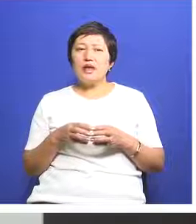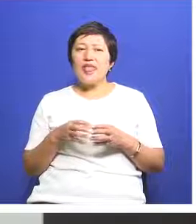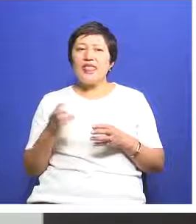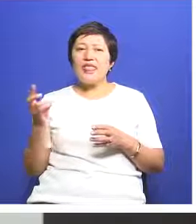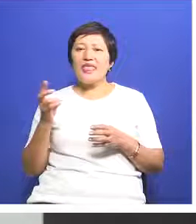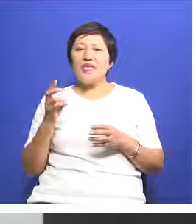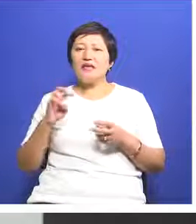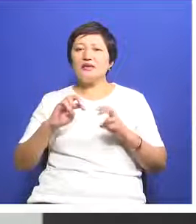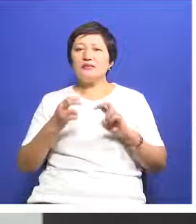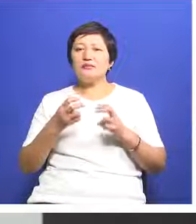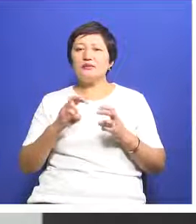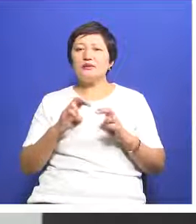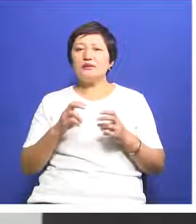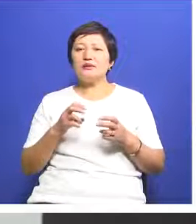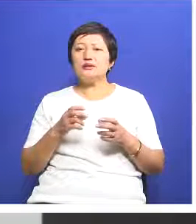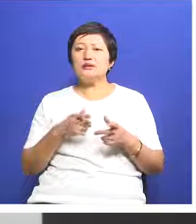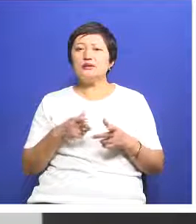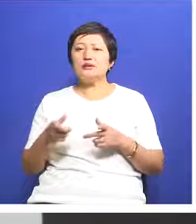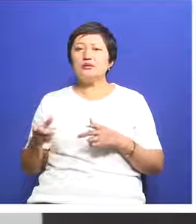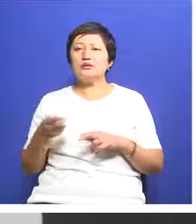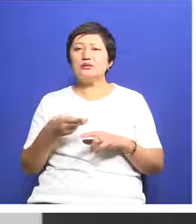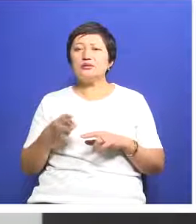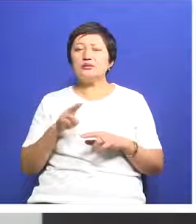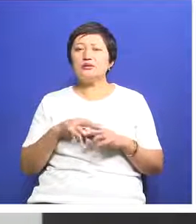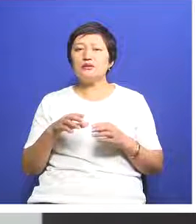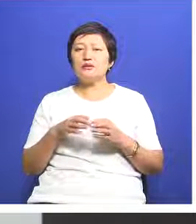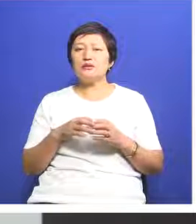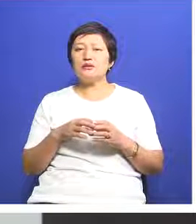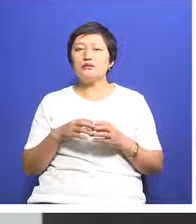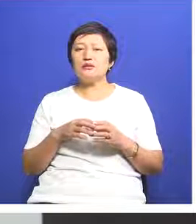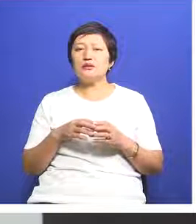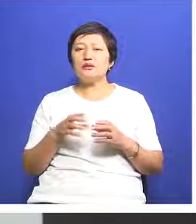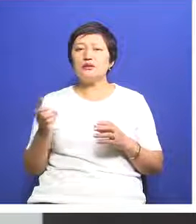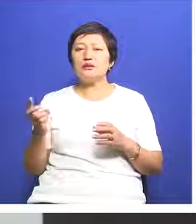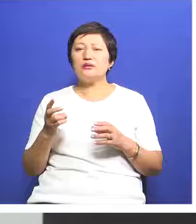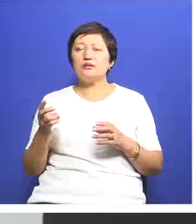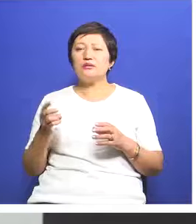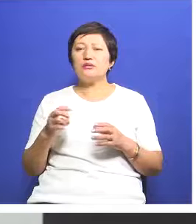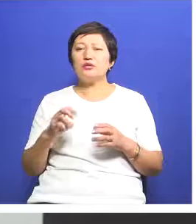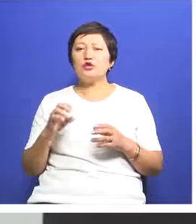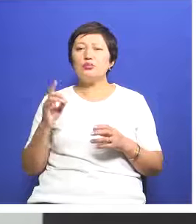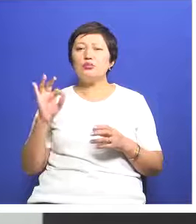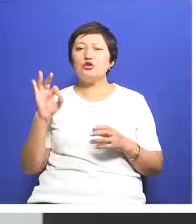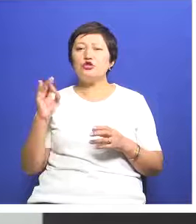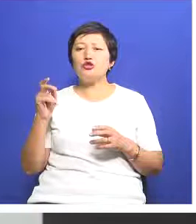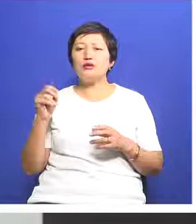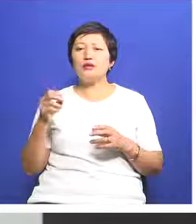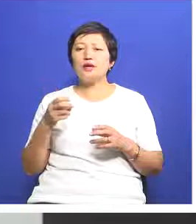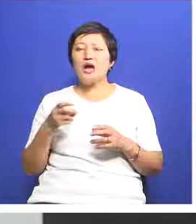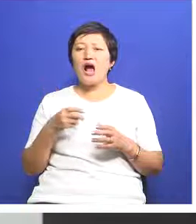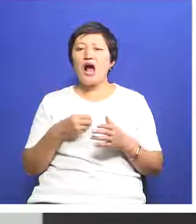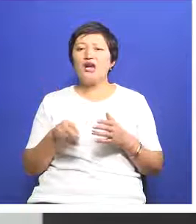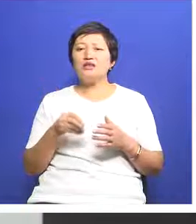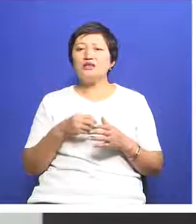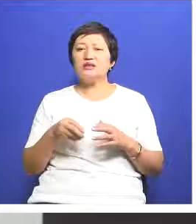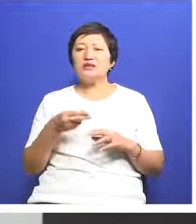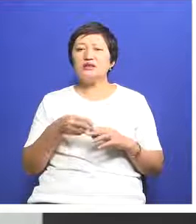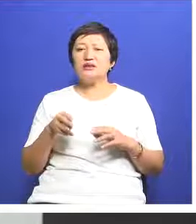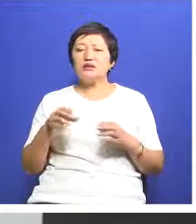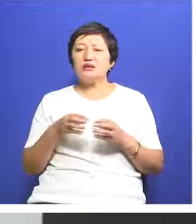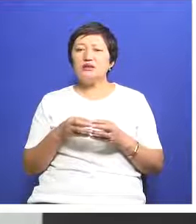негізгі мәселелерді бірден шешуге шешкіміз келеді, бірақ осы бюджеттің